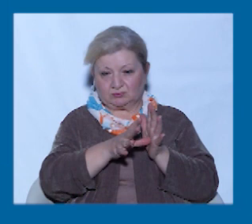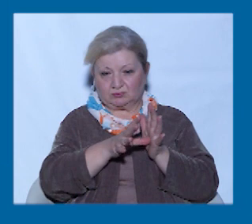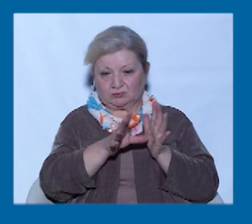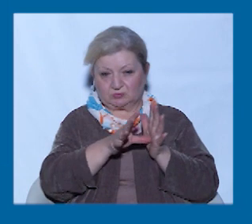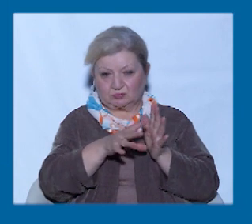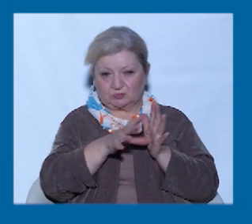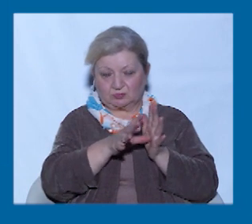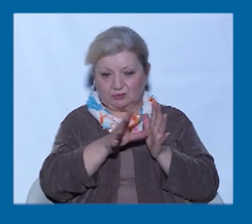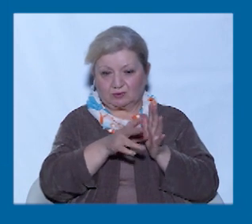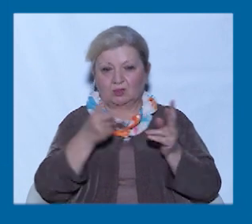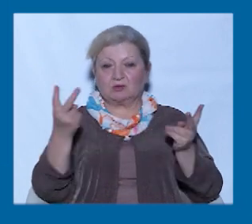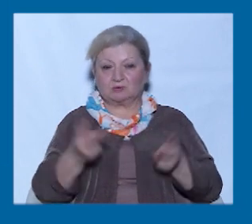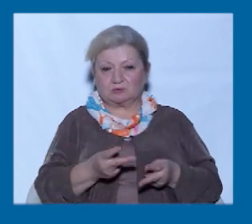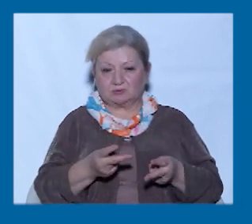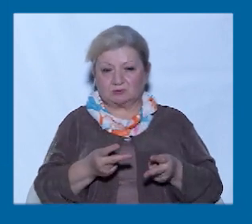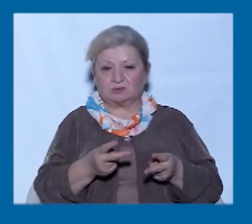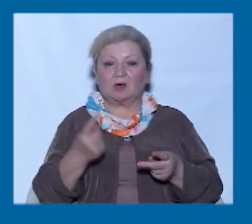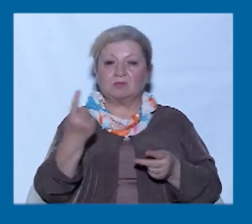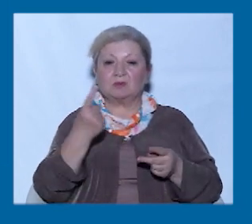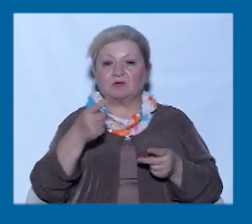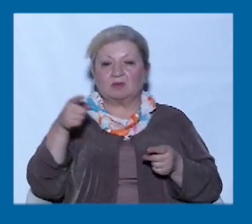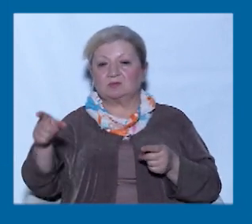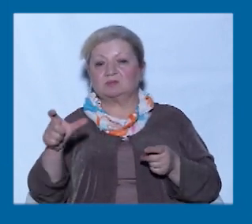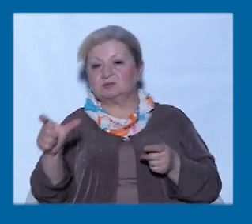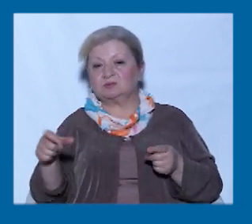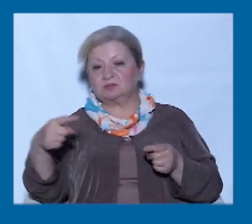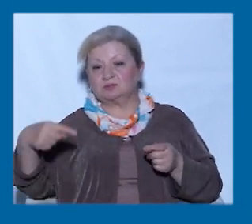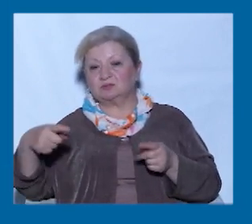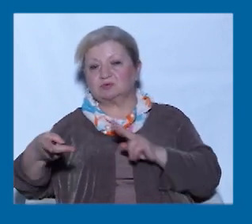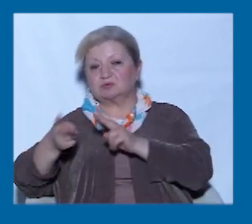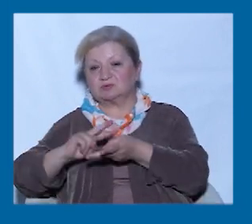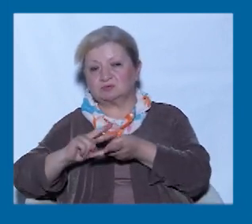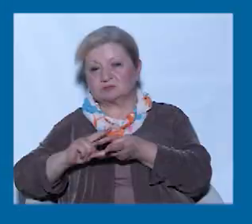წარმოიშვას ელექტრული დენი, საჭიროა პირველად